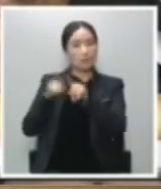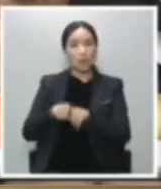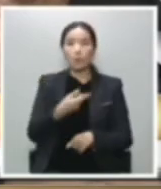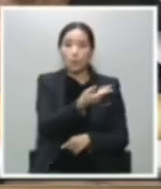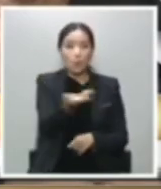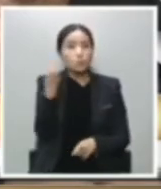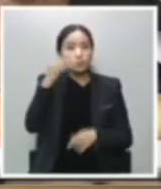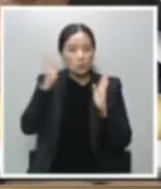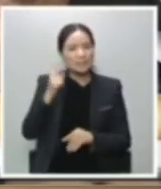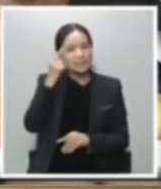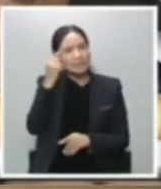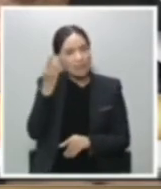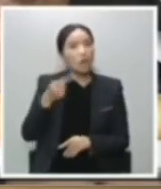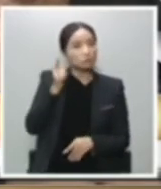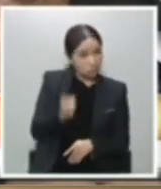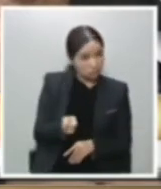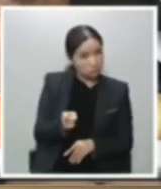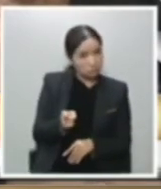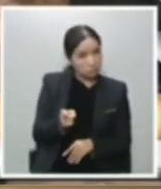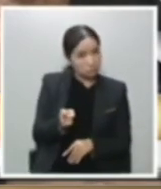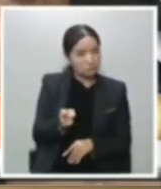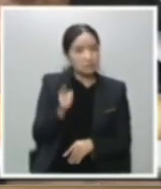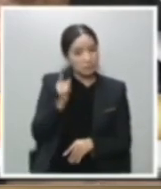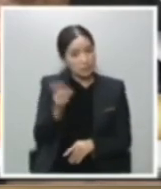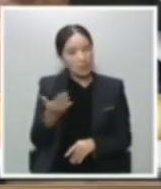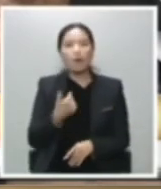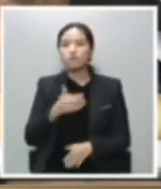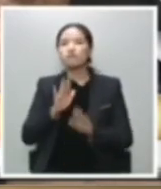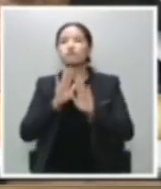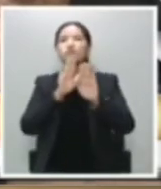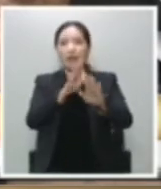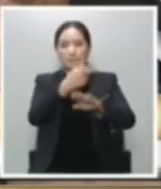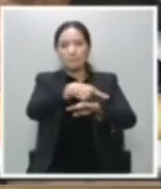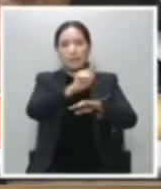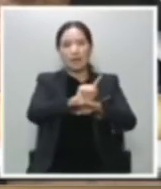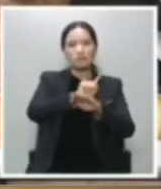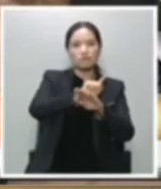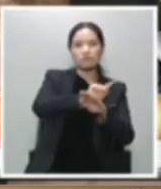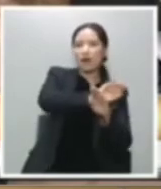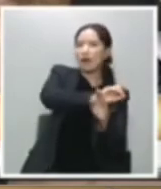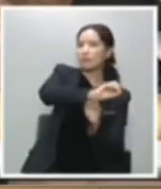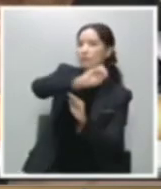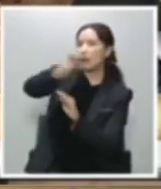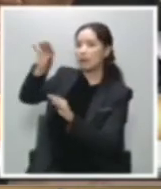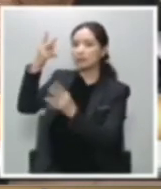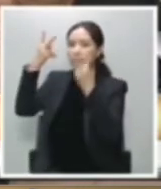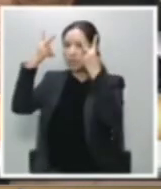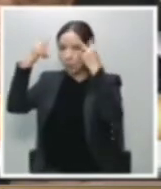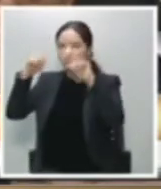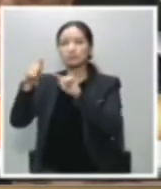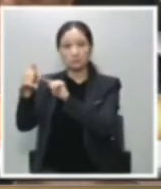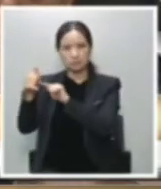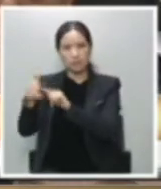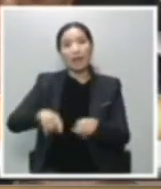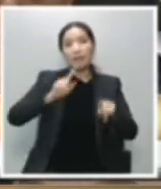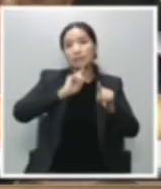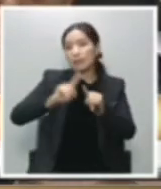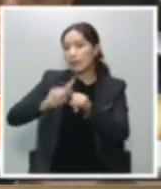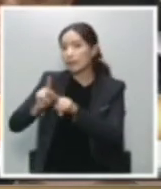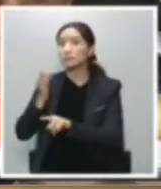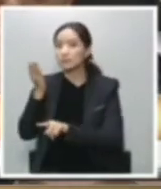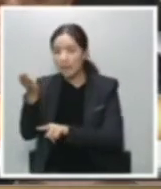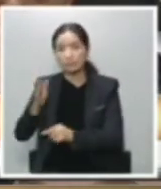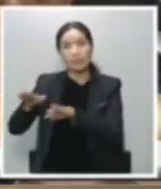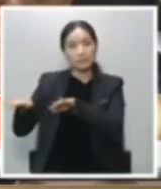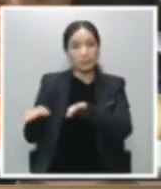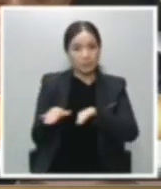ามันเป็นเรื่องจริงหรือไม่ผมอยากเรียนฝากท่านประธานไปถึงพระท่านนายกรัฐมนตรีนะครับว่าสิ่งต่างๆที่ท่านเตรียมการไว้สิ่ง